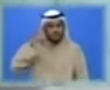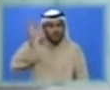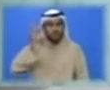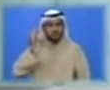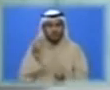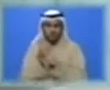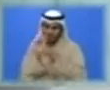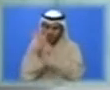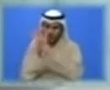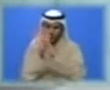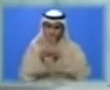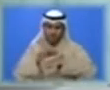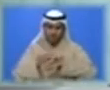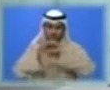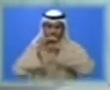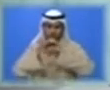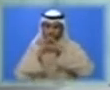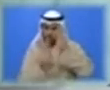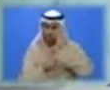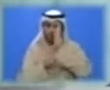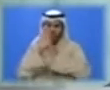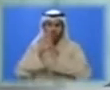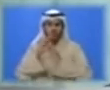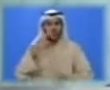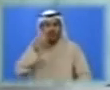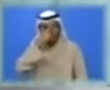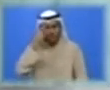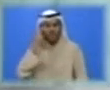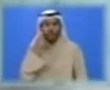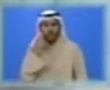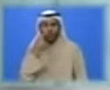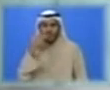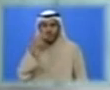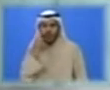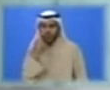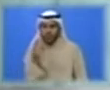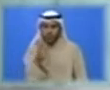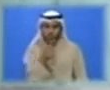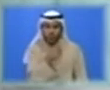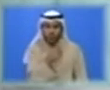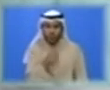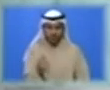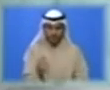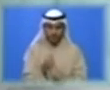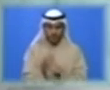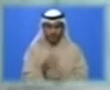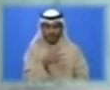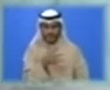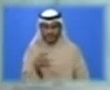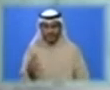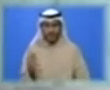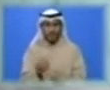الوطني، بمعنى أنه الشاب إذا تطوع في العمل الخيري منذ